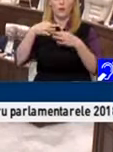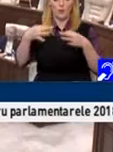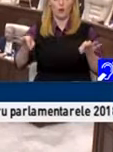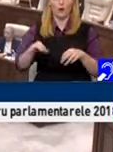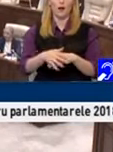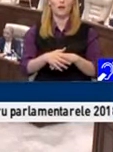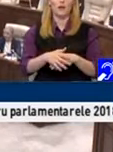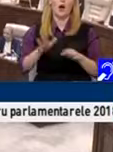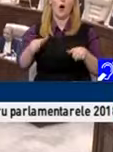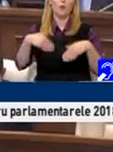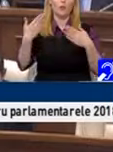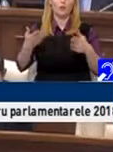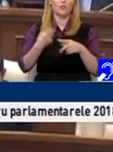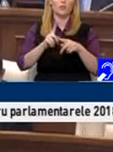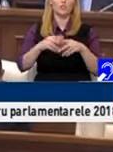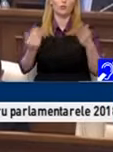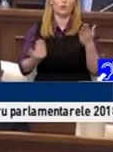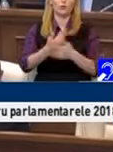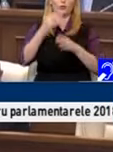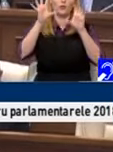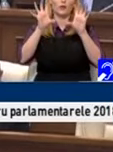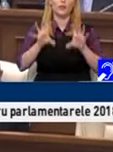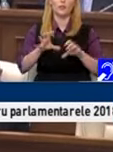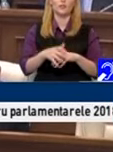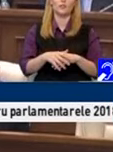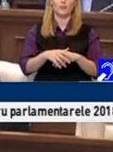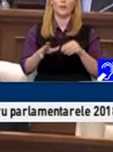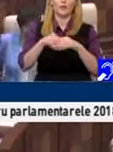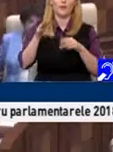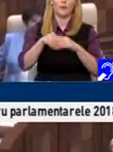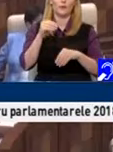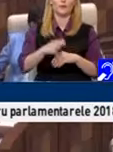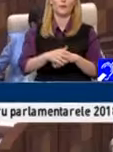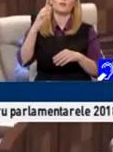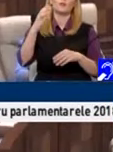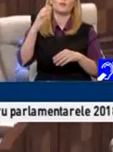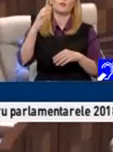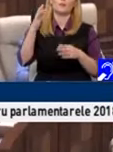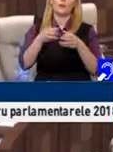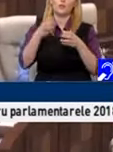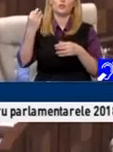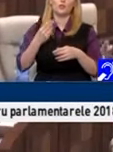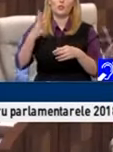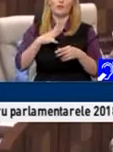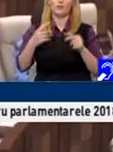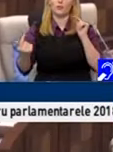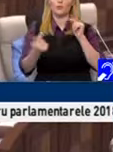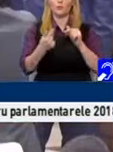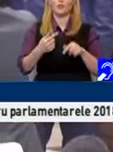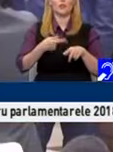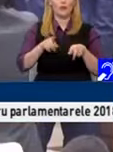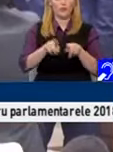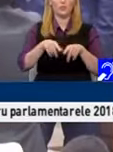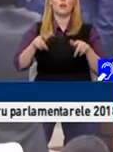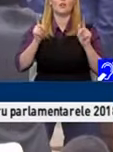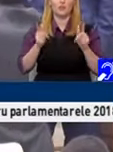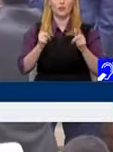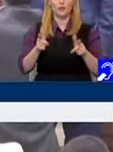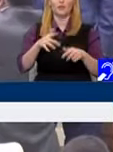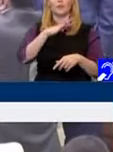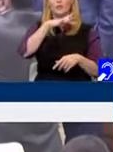introducerea sistemului de vot uninominal, în timp ce socialiștii insistau pe sistemul de vot mixt. Această idee a fost acceptată și votată